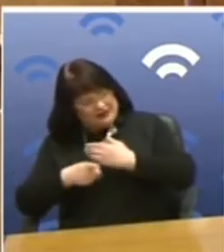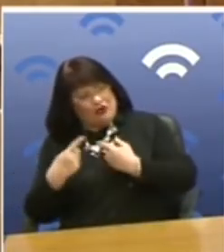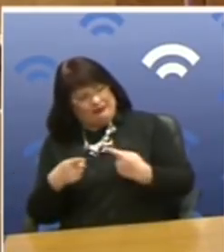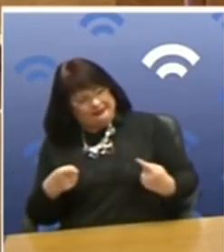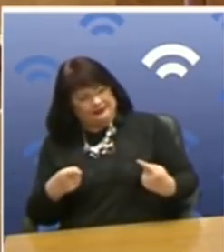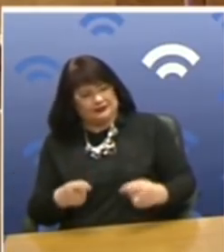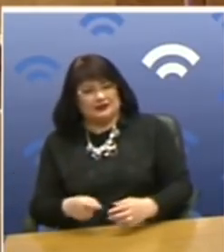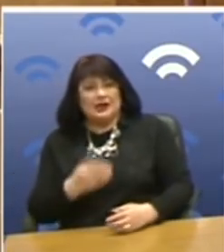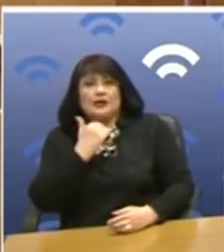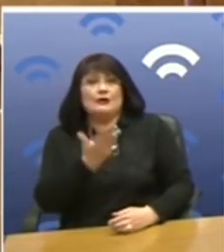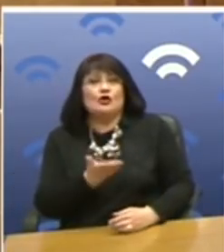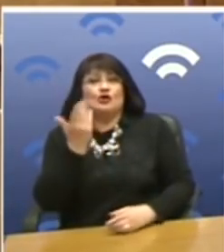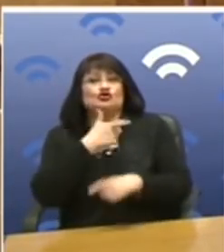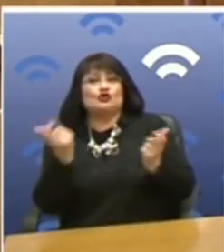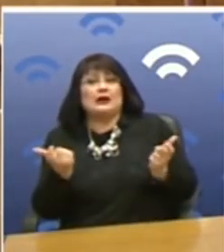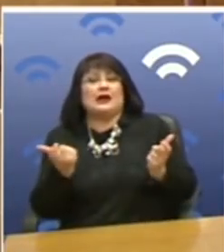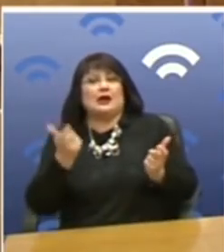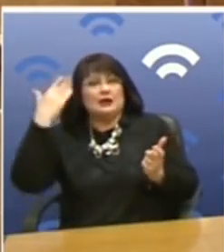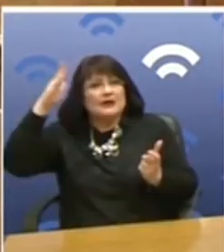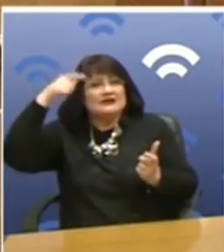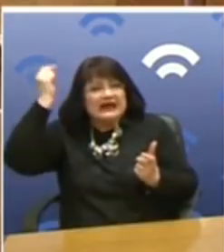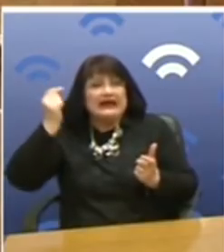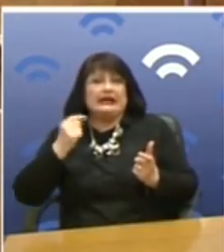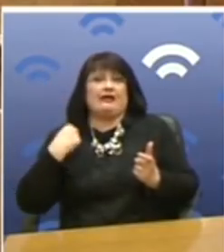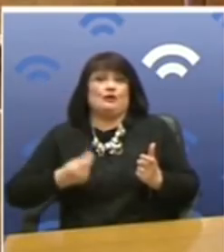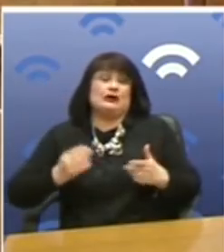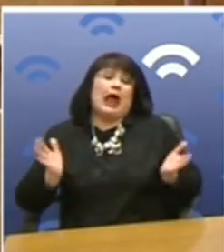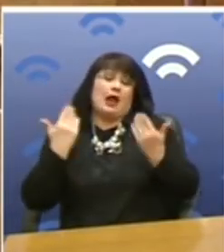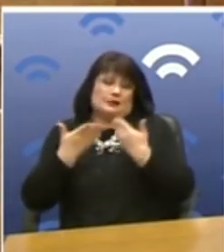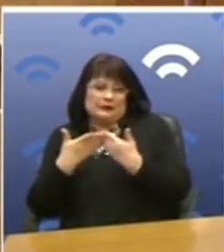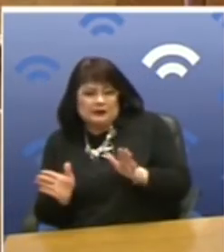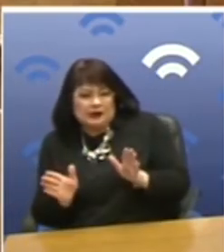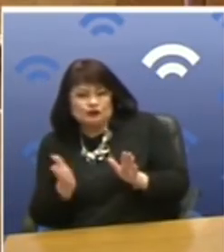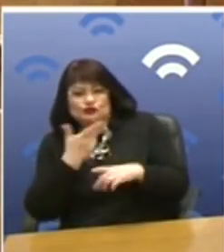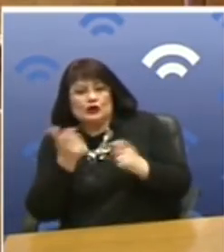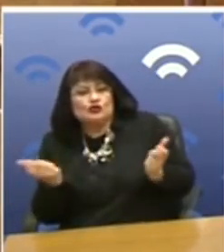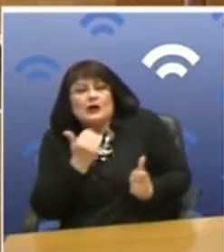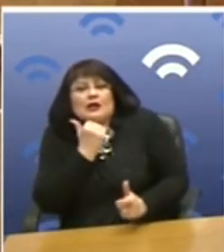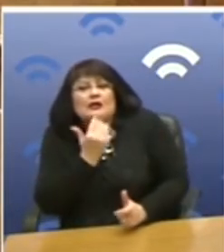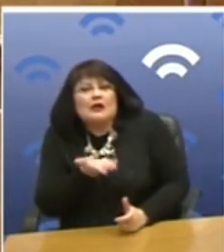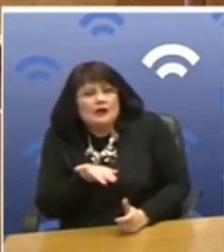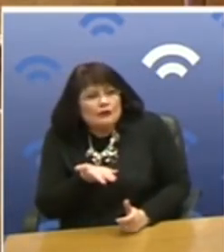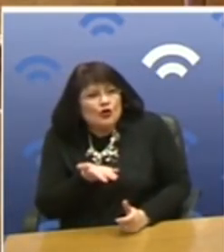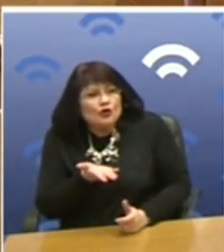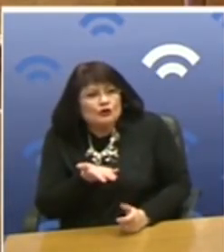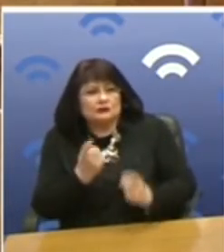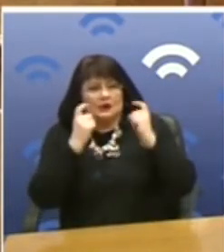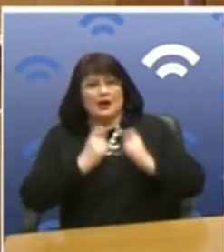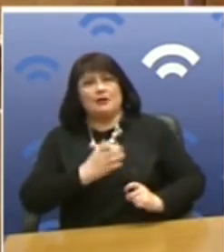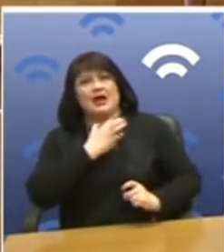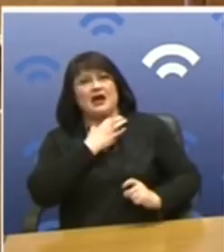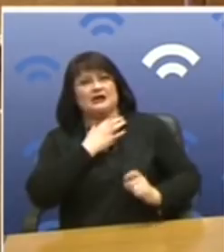τα γυμνάσια ή ακόμα και τα δημοτικά, αν ανοίξουν, να ανοίξουν χωρίς τους απαραίτητους